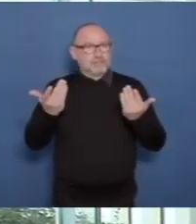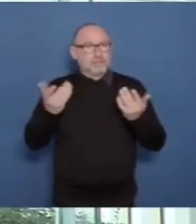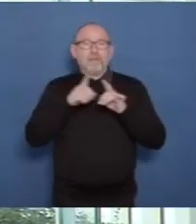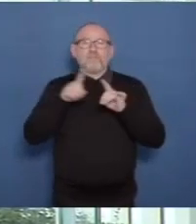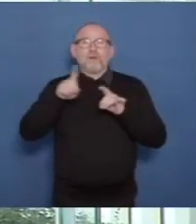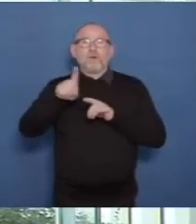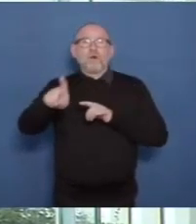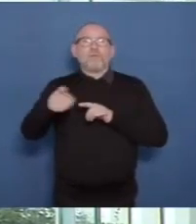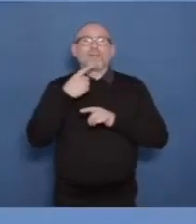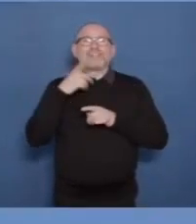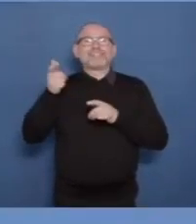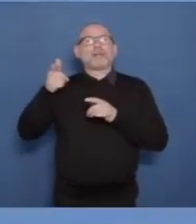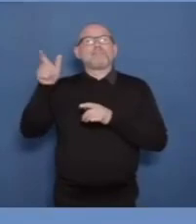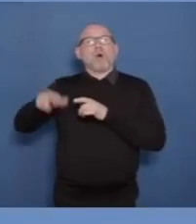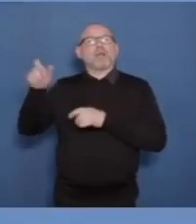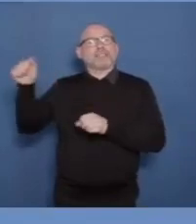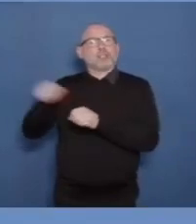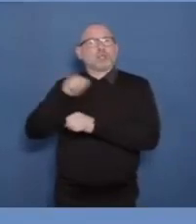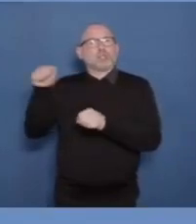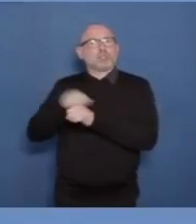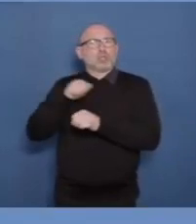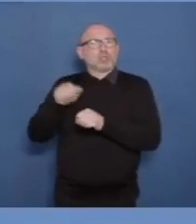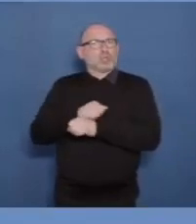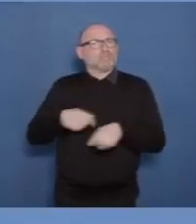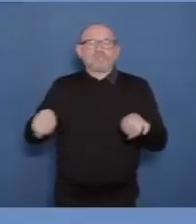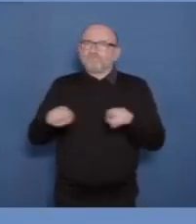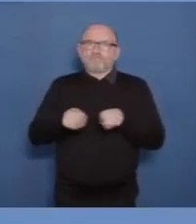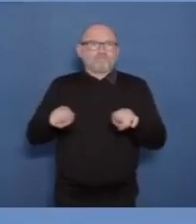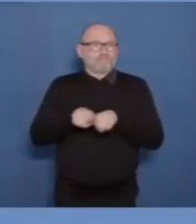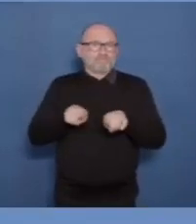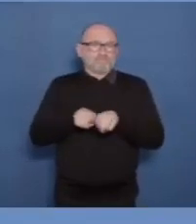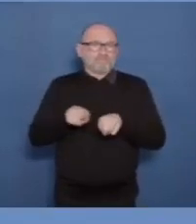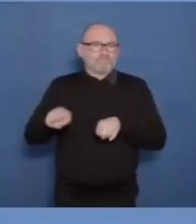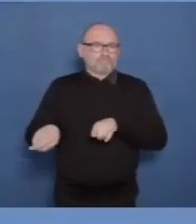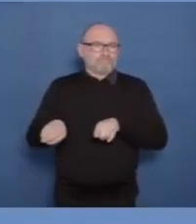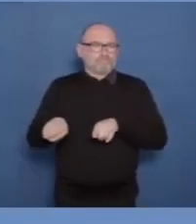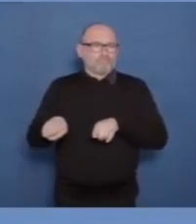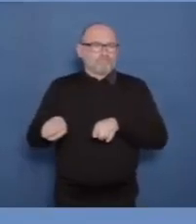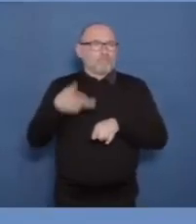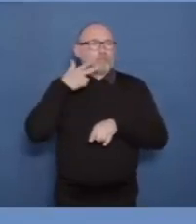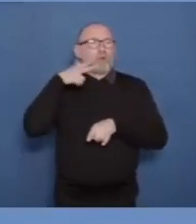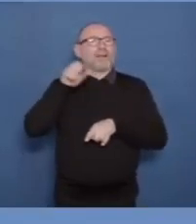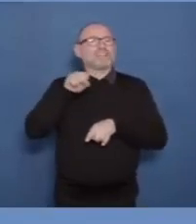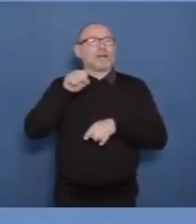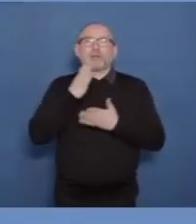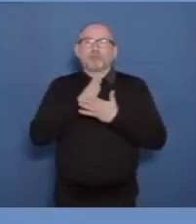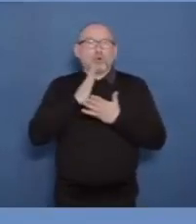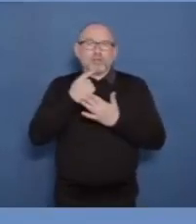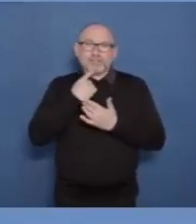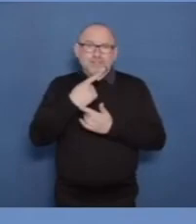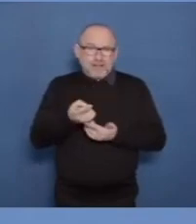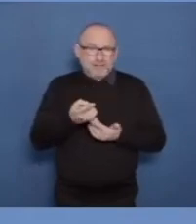auf die Zerstörung dieser Gebäude gilt, wie mit Blick auf alles andere, was Herr Seibert schon ausgeführt hat,